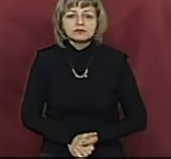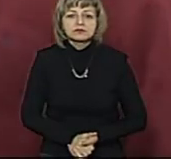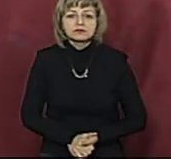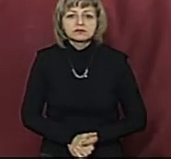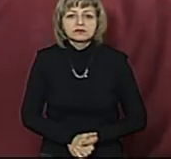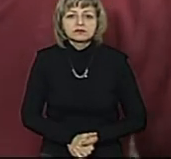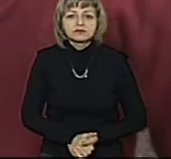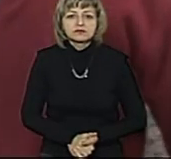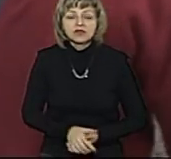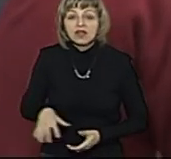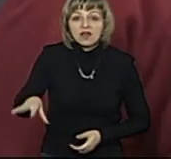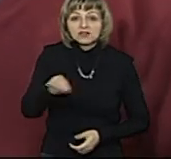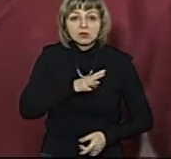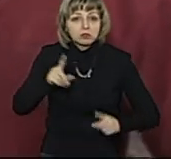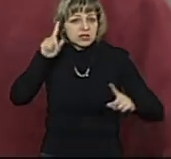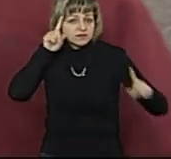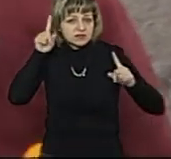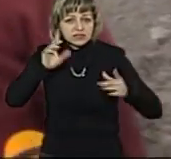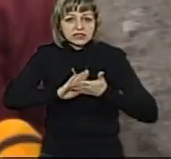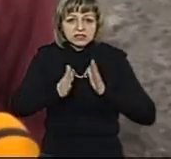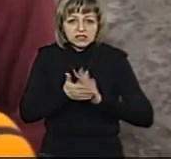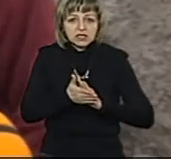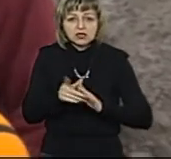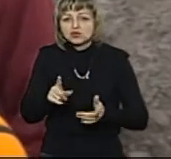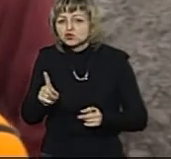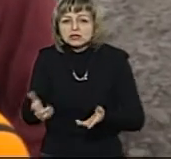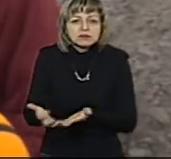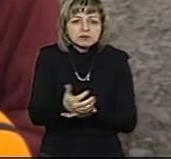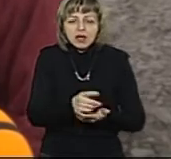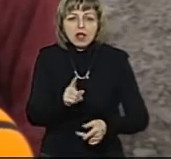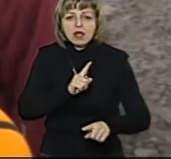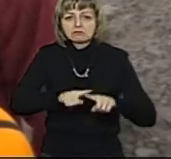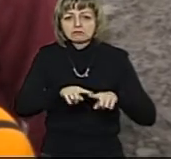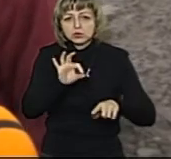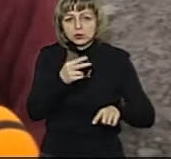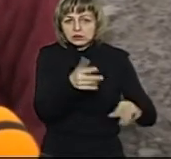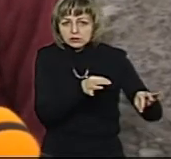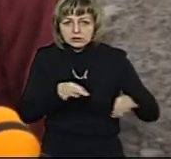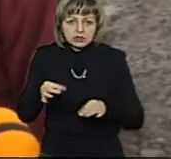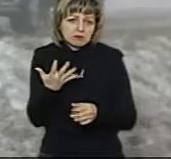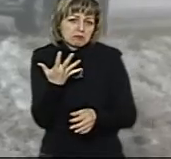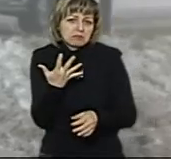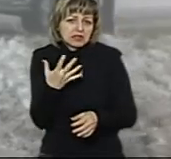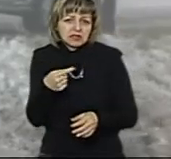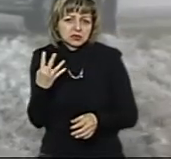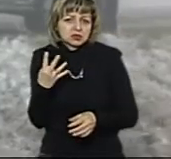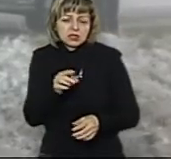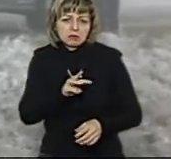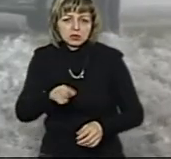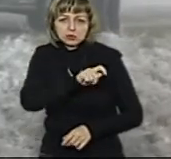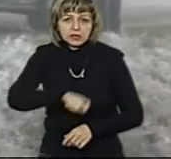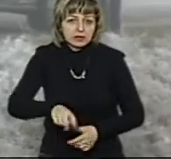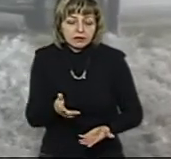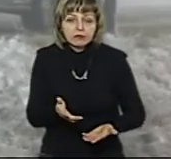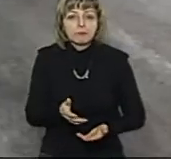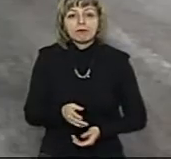Вони стресові були, то ще стали, то товар збирав, то. Але скоро зразу, це 4 минути була скоро. Віталій Мишковець